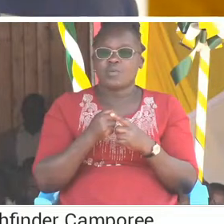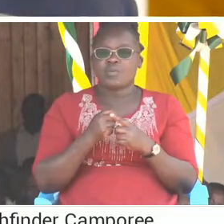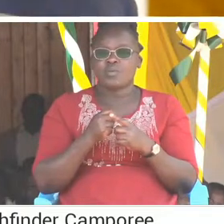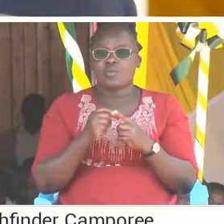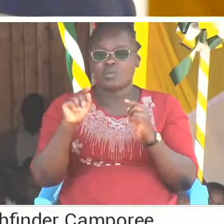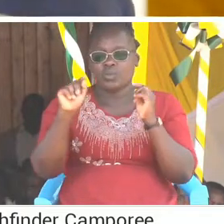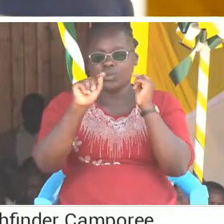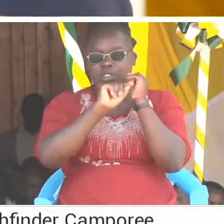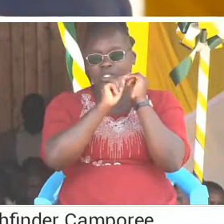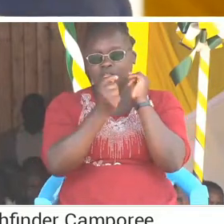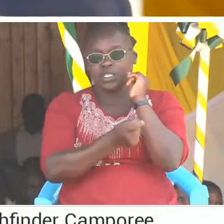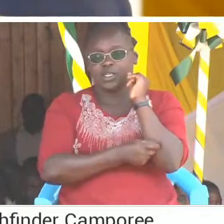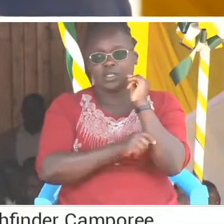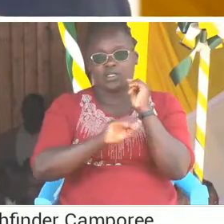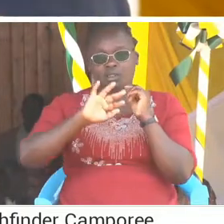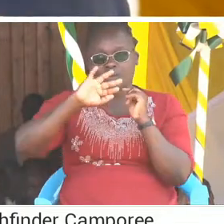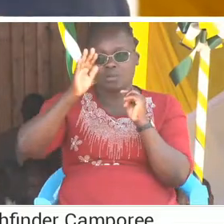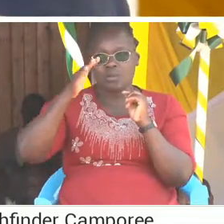Ainamngetuin District.